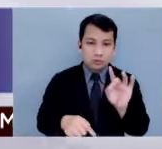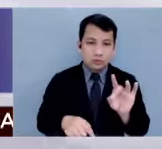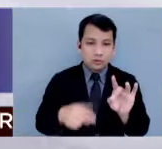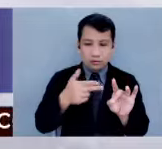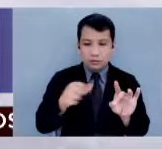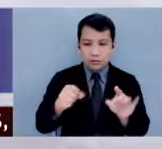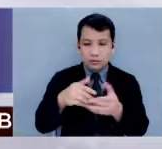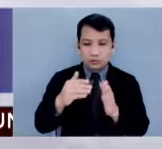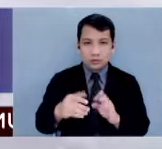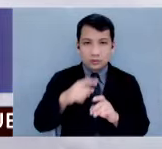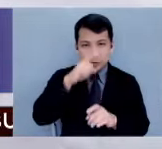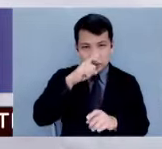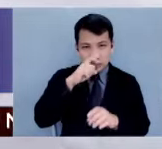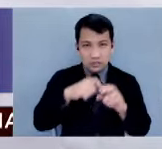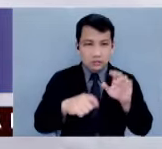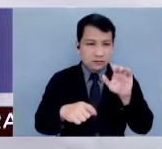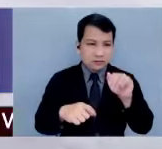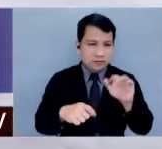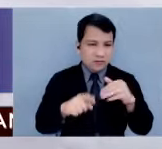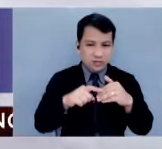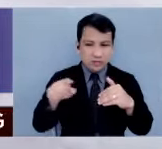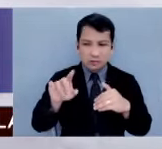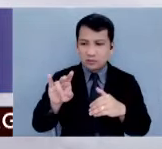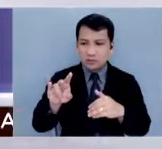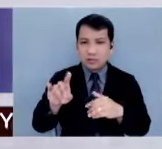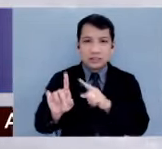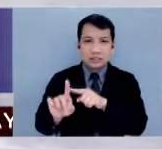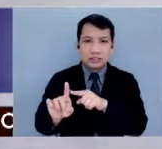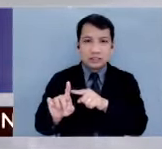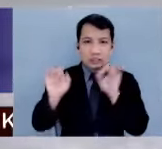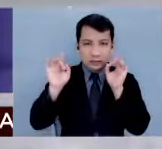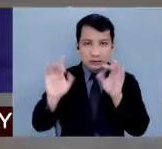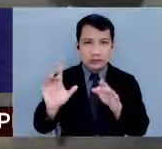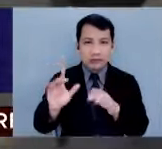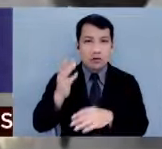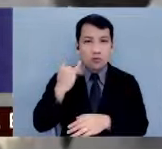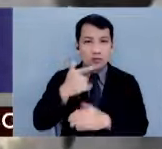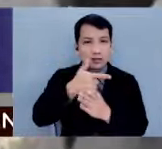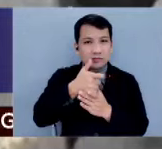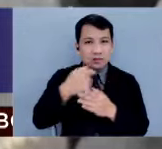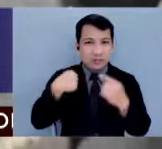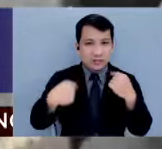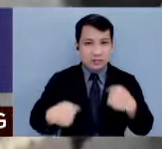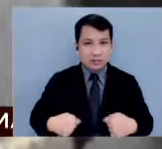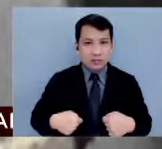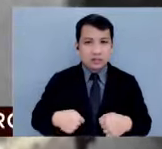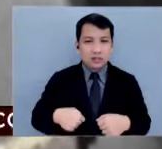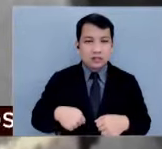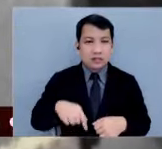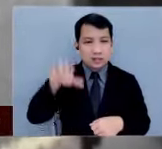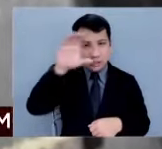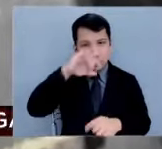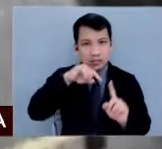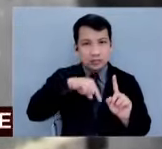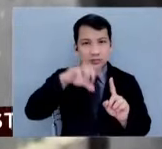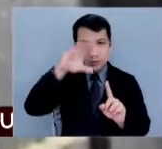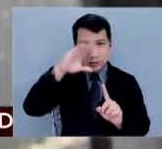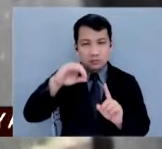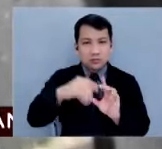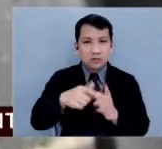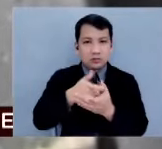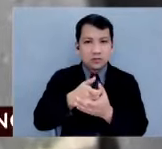hanggang 17. Ang isa sa kanila, critical ang lagay matapos tamaan ng 9 na bala. Patuloy pang pinaghahanap ng mga pulis ang tatlong gunman habang inaalam